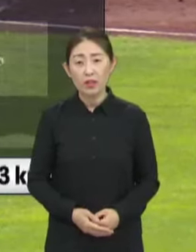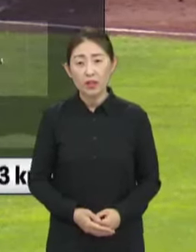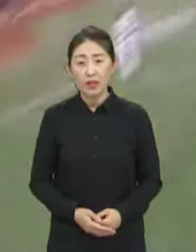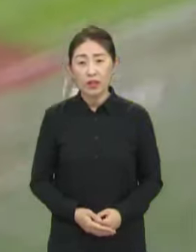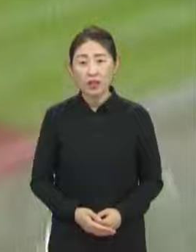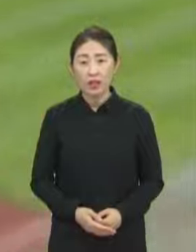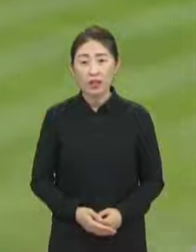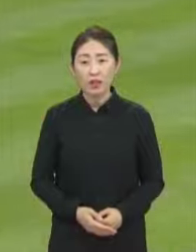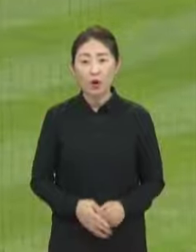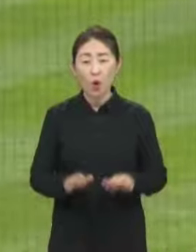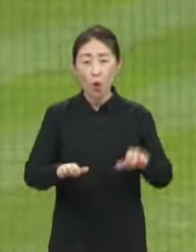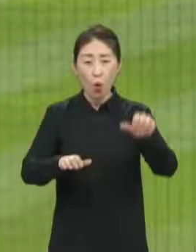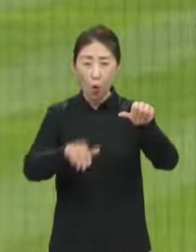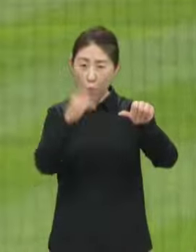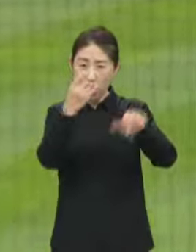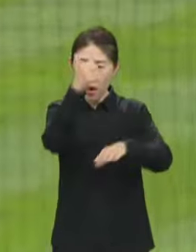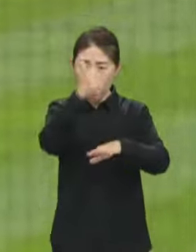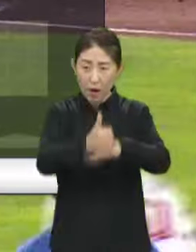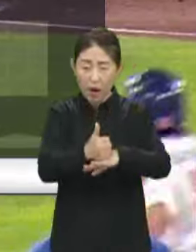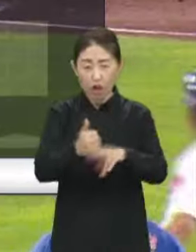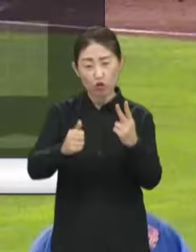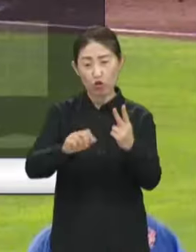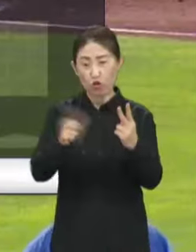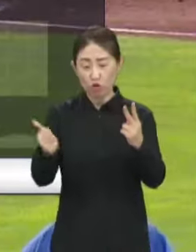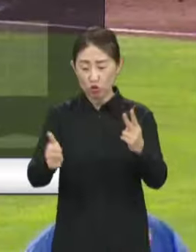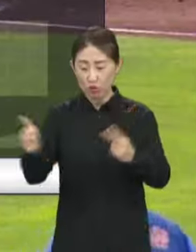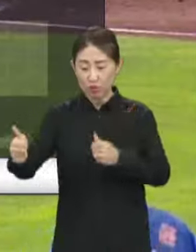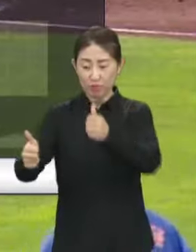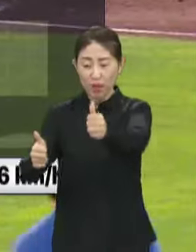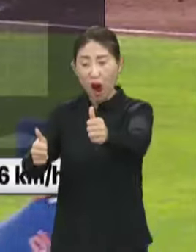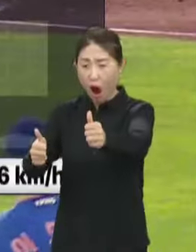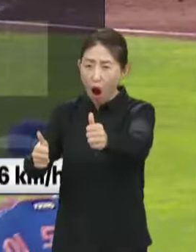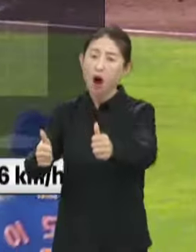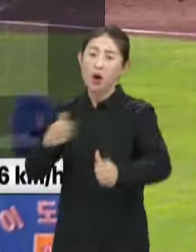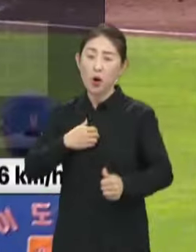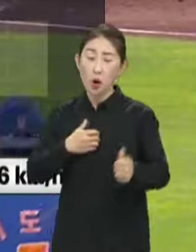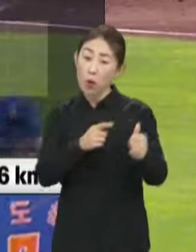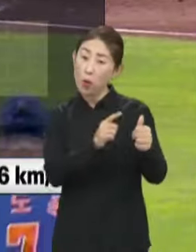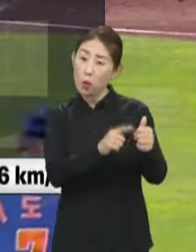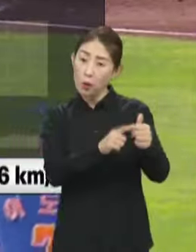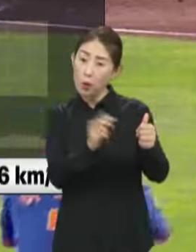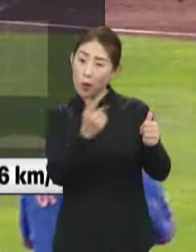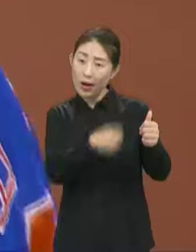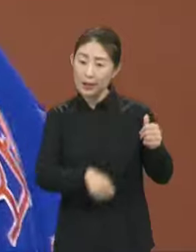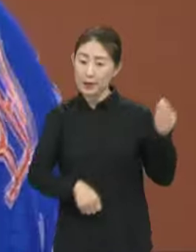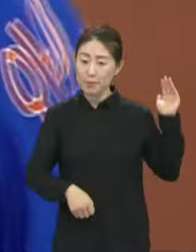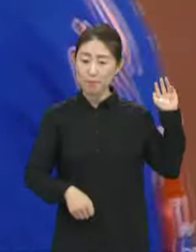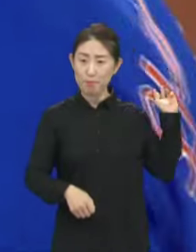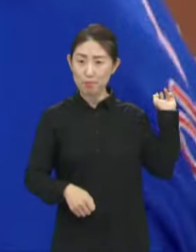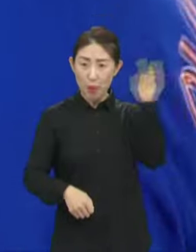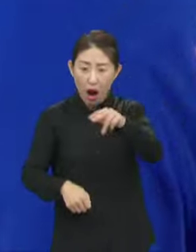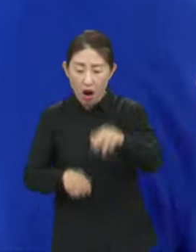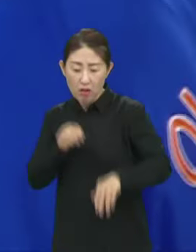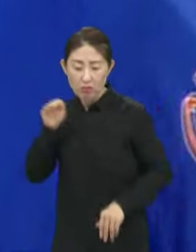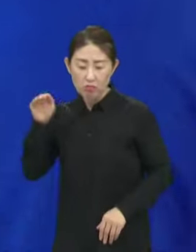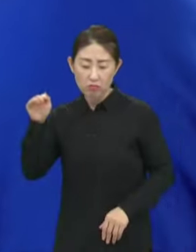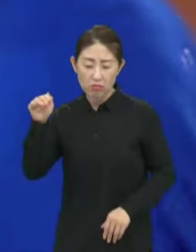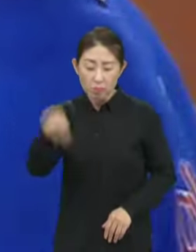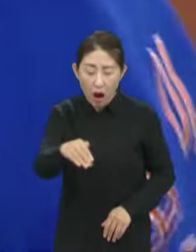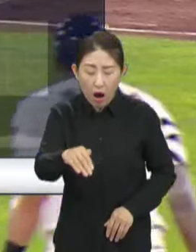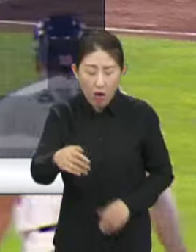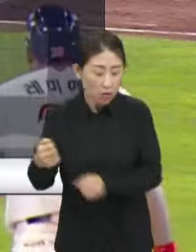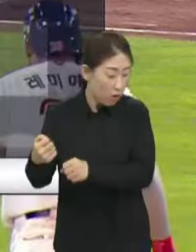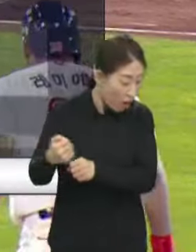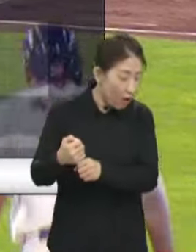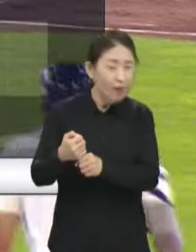한 점 차로 앞선 5회 말, 투아웃 주자 1, 2루의 위기에서 와이스가 던진 낙차 큰 커브공에 타자의 배트가